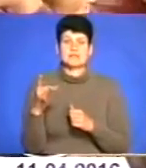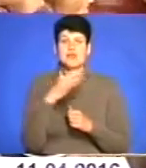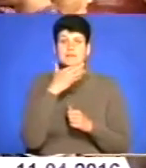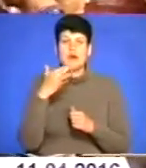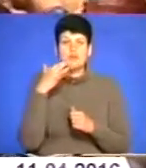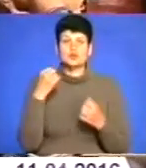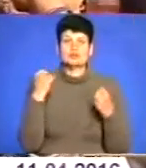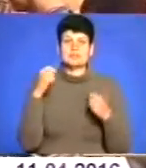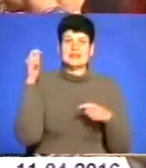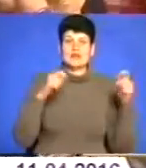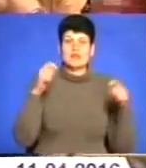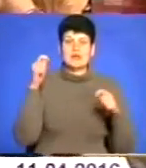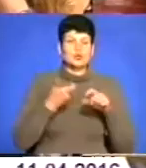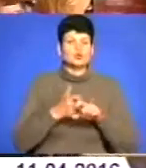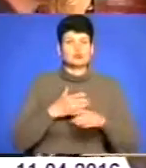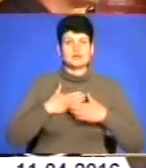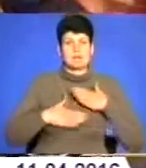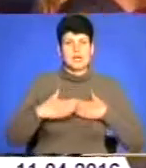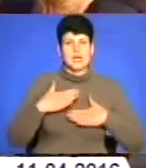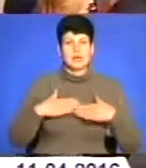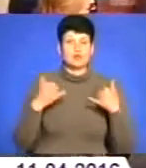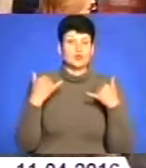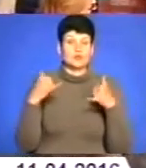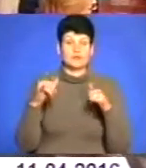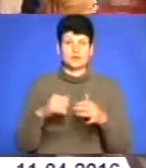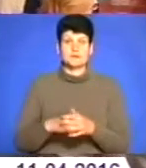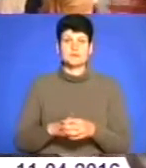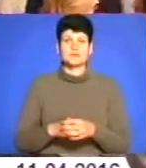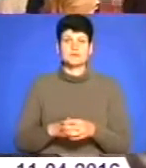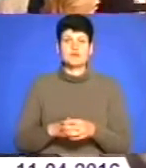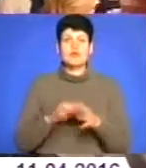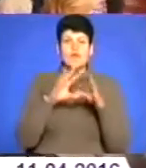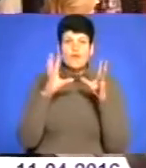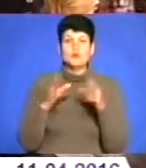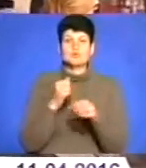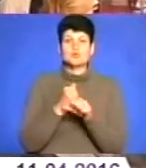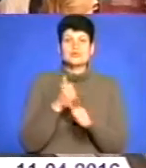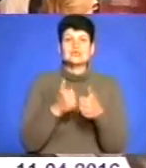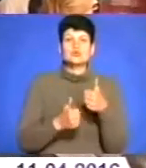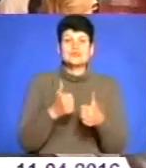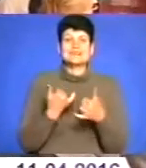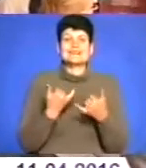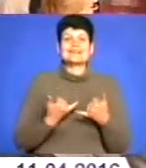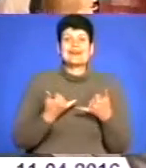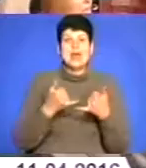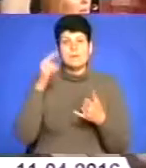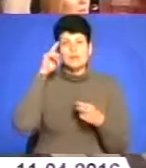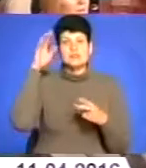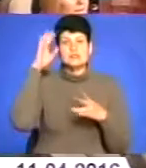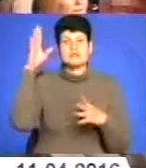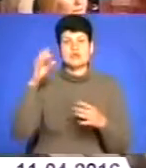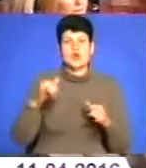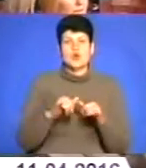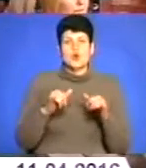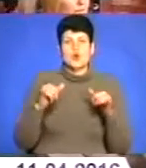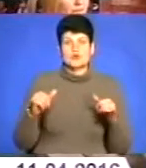спортсменів приїхало, що дуже приємно дивує. І, в общем, зробили цей турнір для популяризації і розвитку